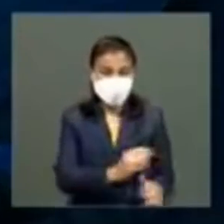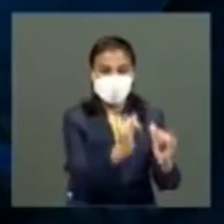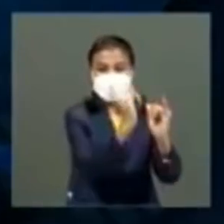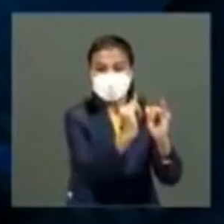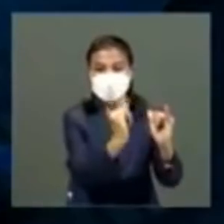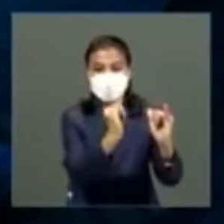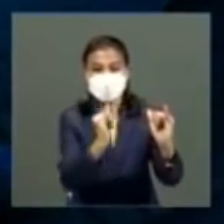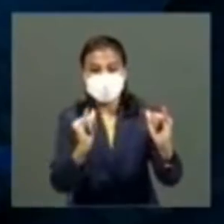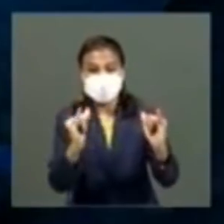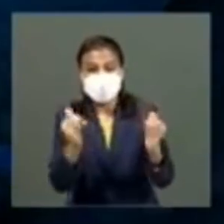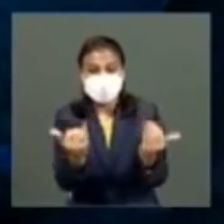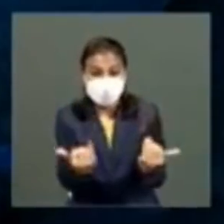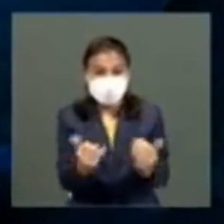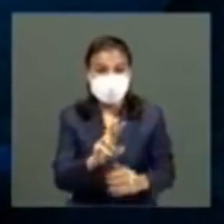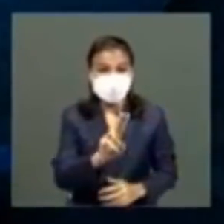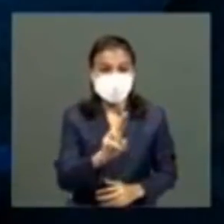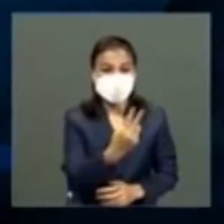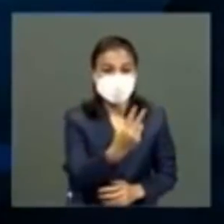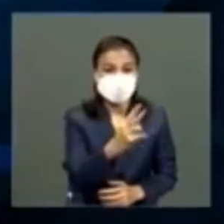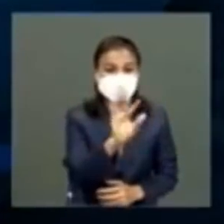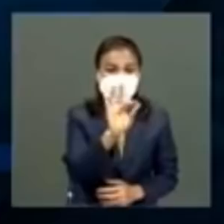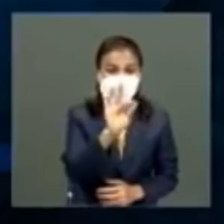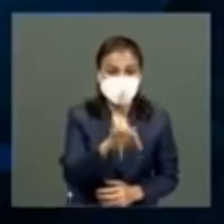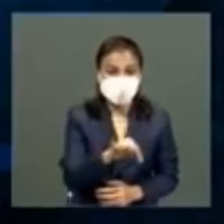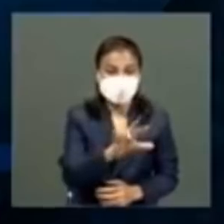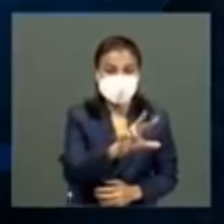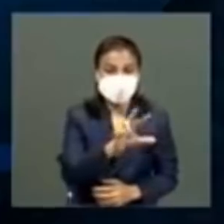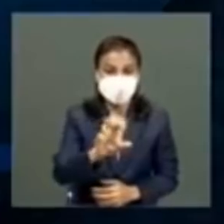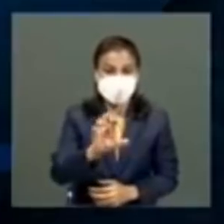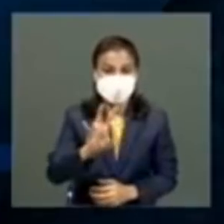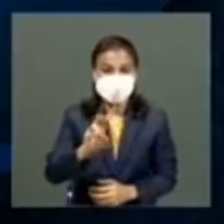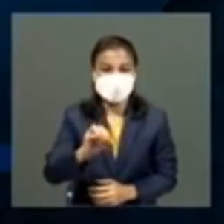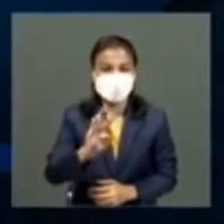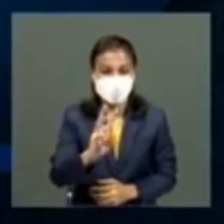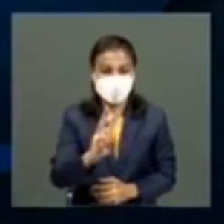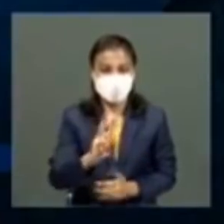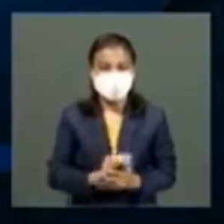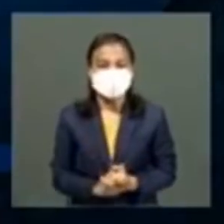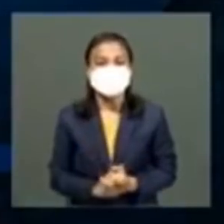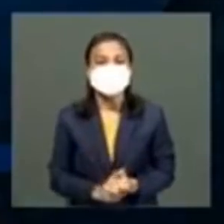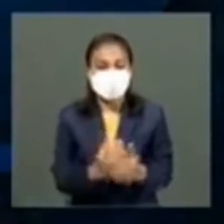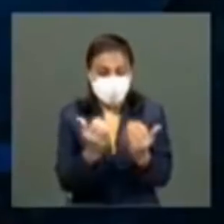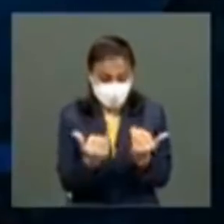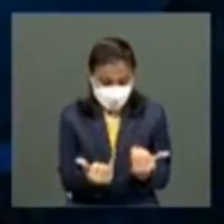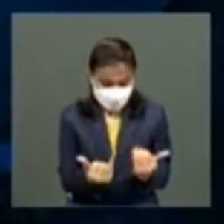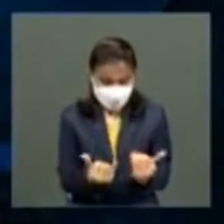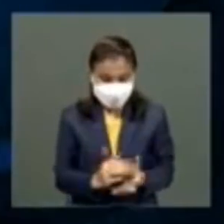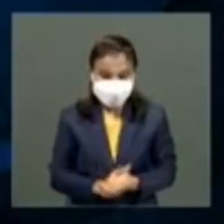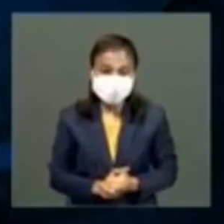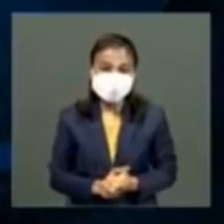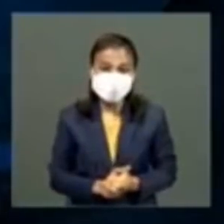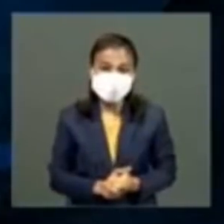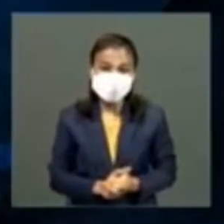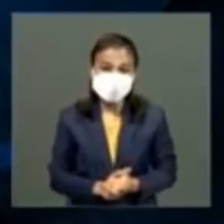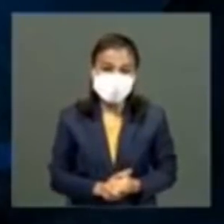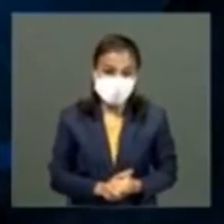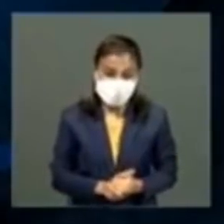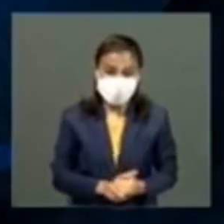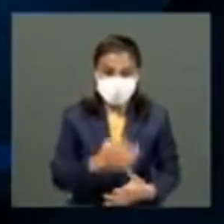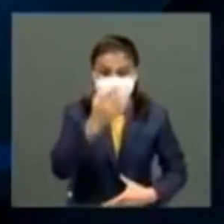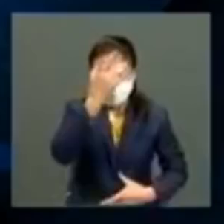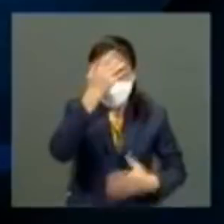พยาบาลนะคะก็คือ29000376รายสำหรับวันนี้นะคะเป็นผู้ที่มีอาการ